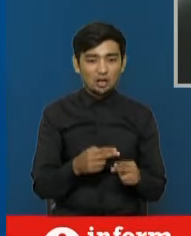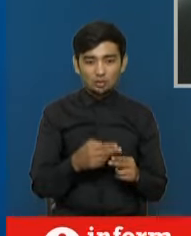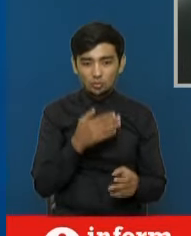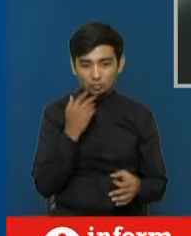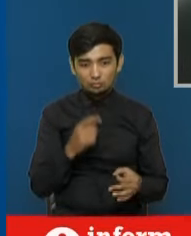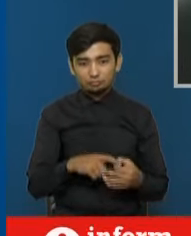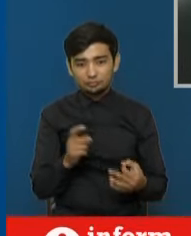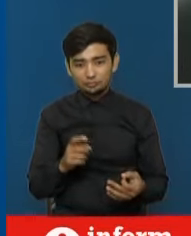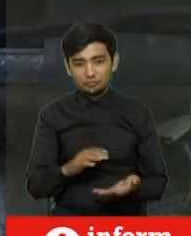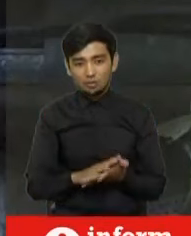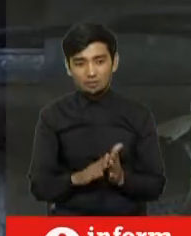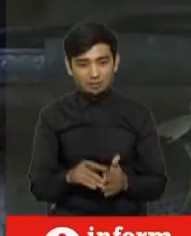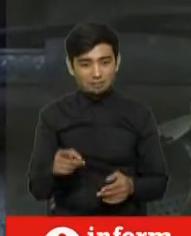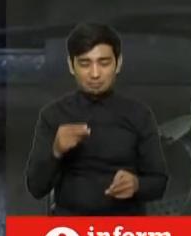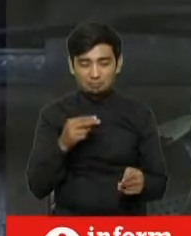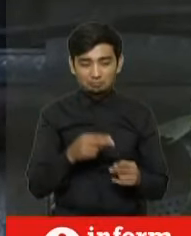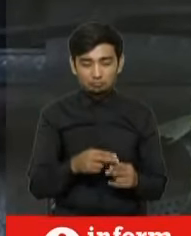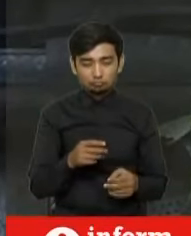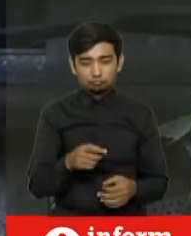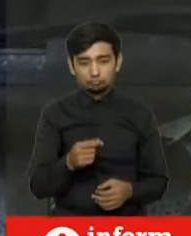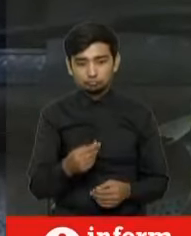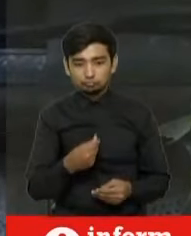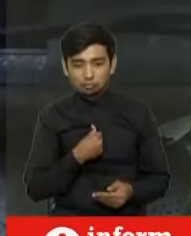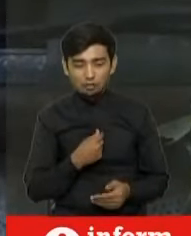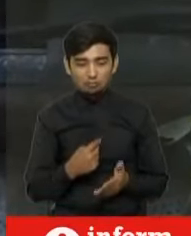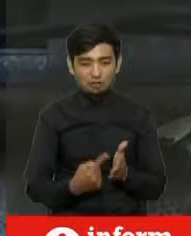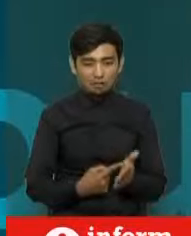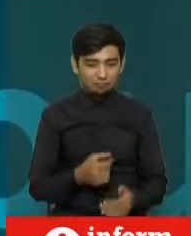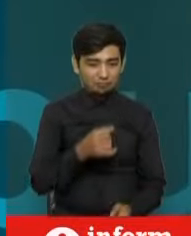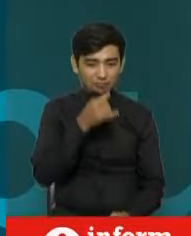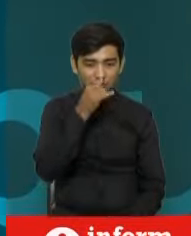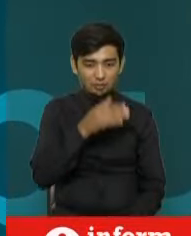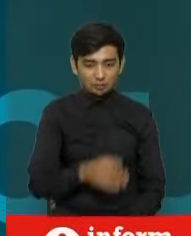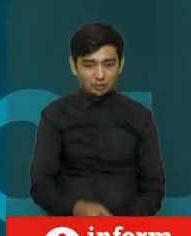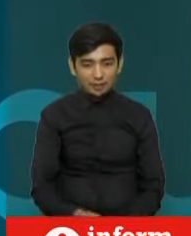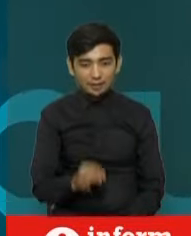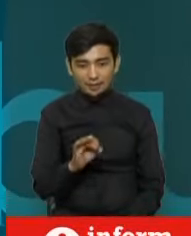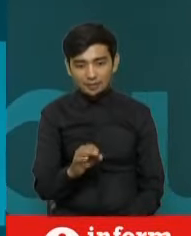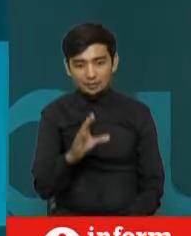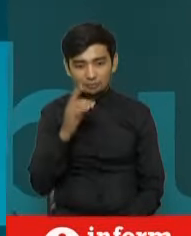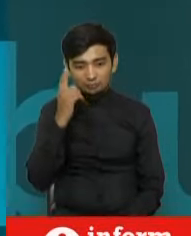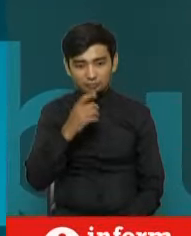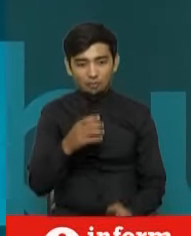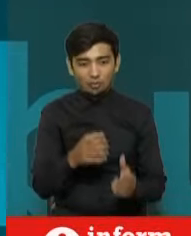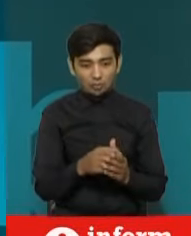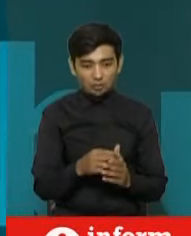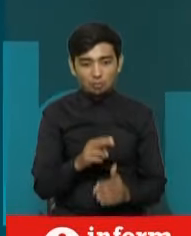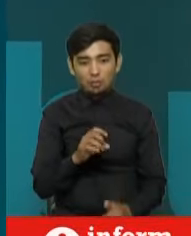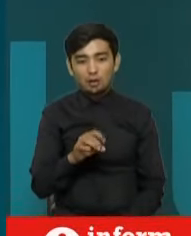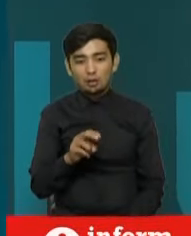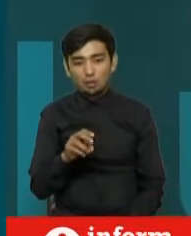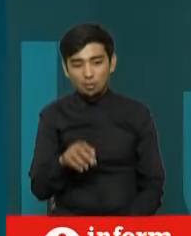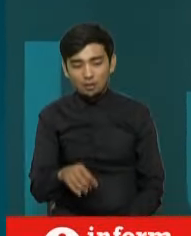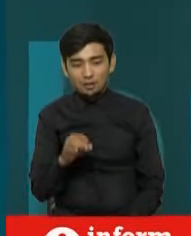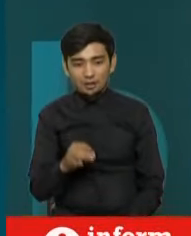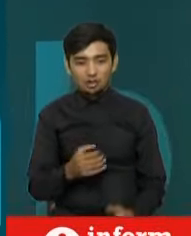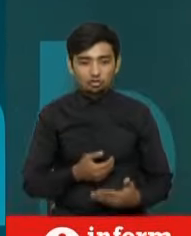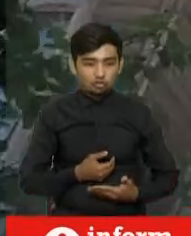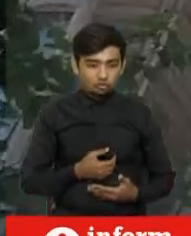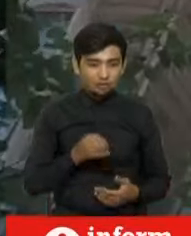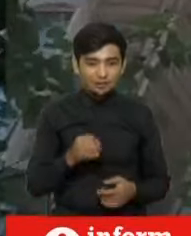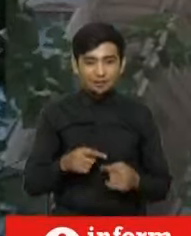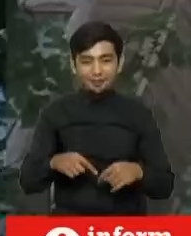в расторжении договора. С момента, как потребители составили протокол и уведомили компанию, можно считать, что отношения между жильцами